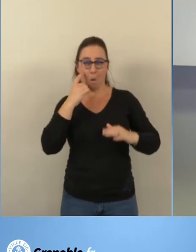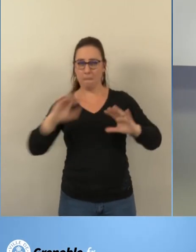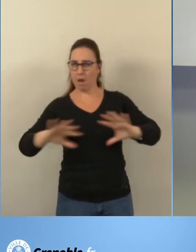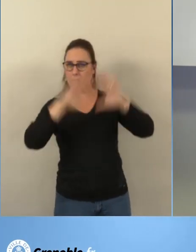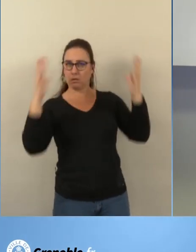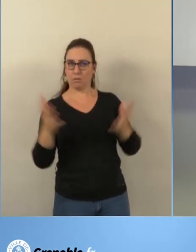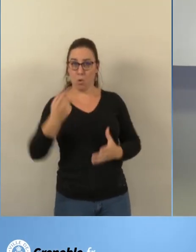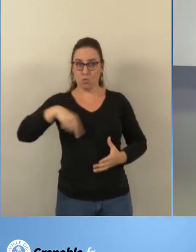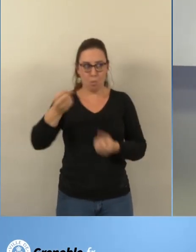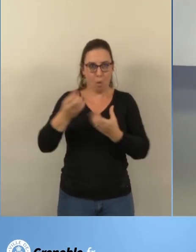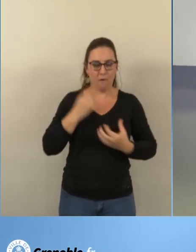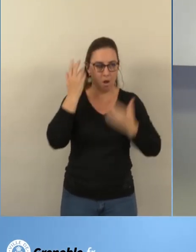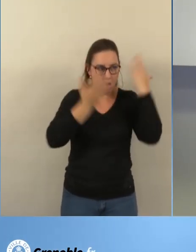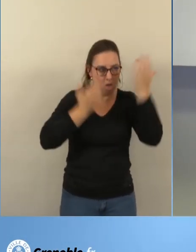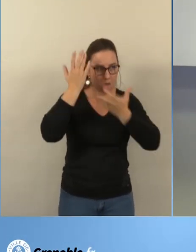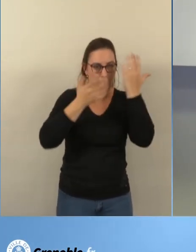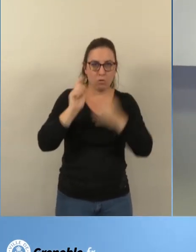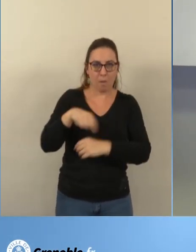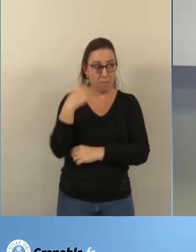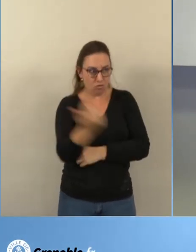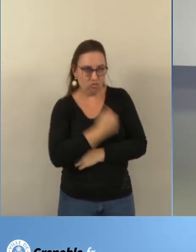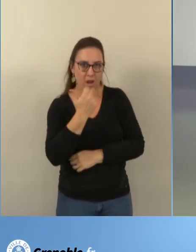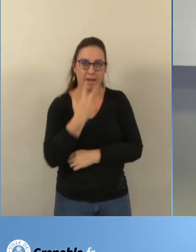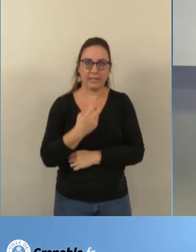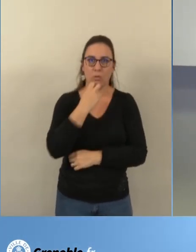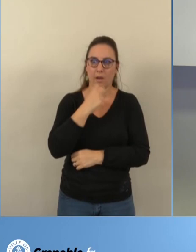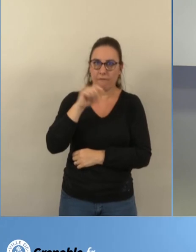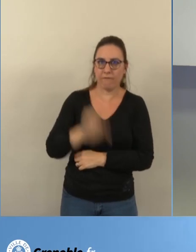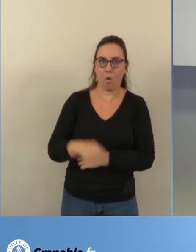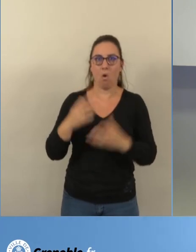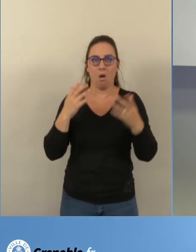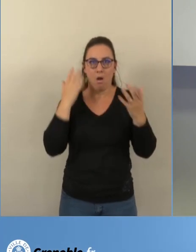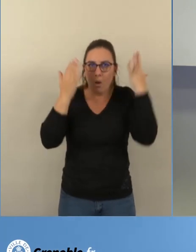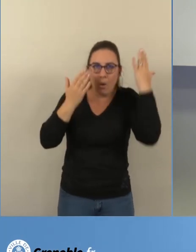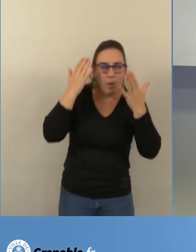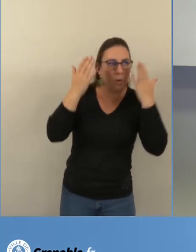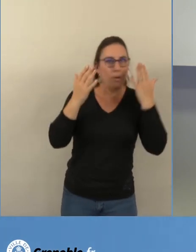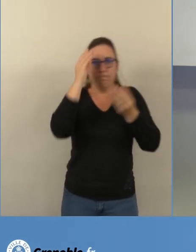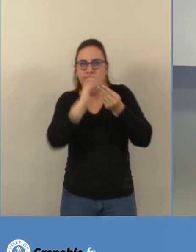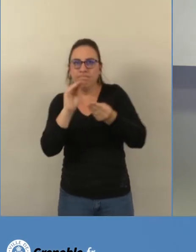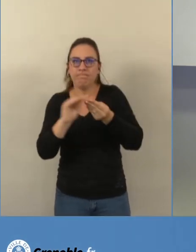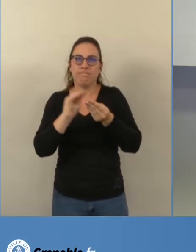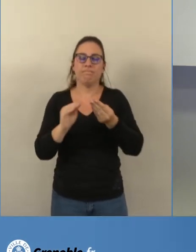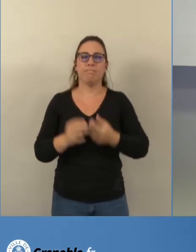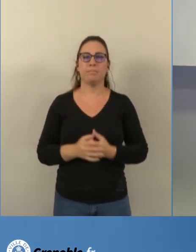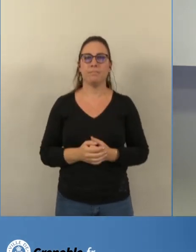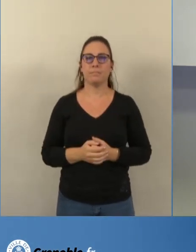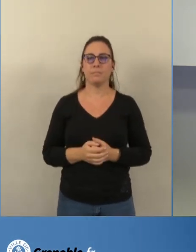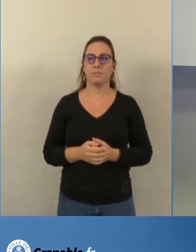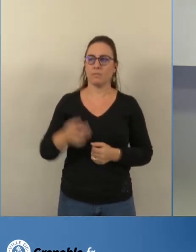nous alarmer toutes et tous ici nous ne sommes pas